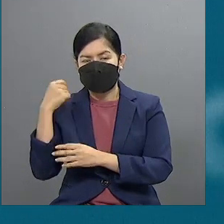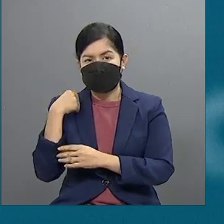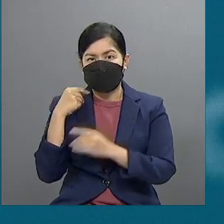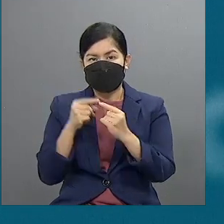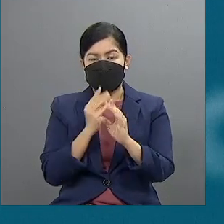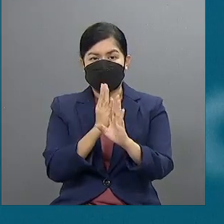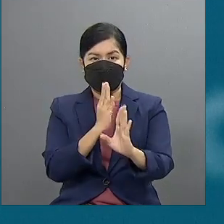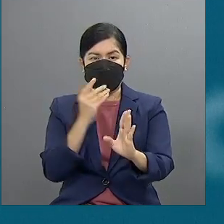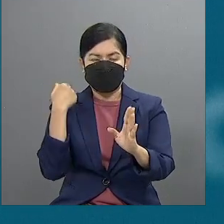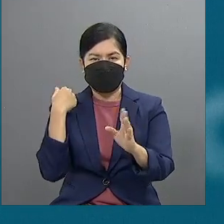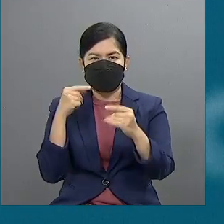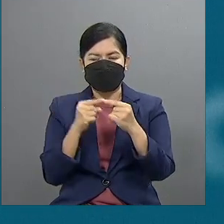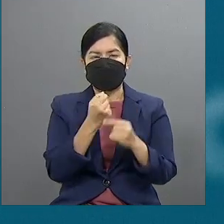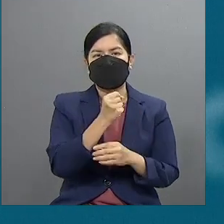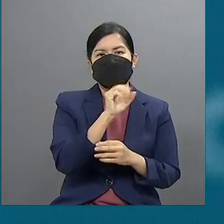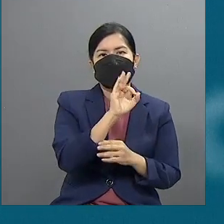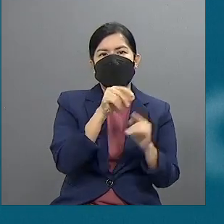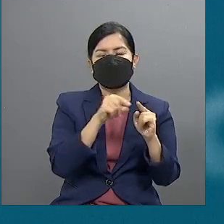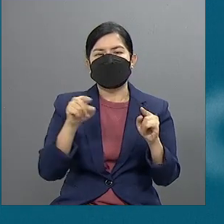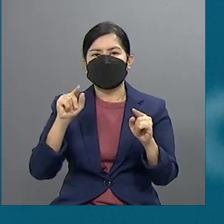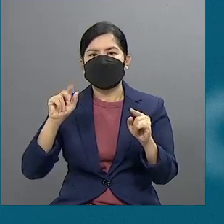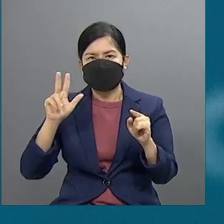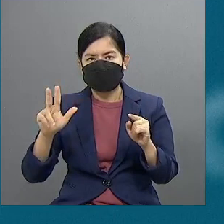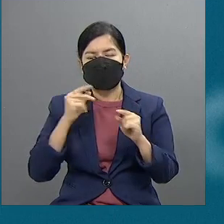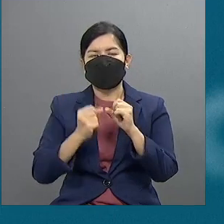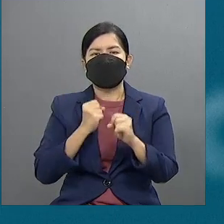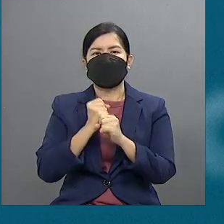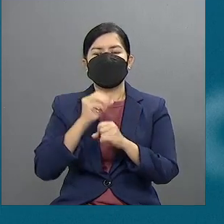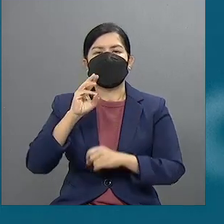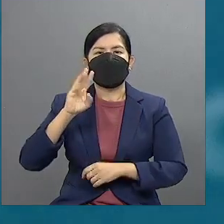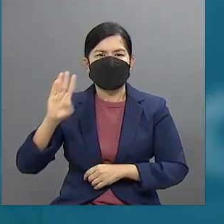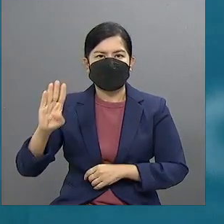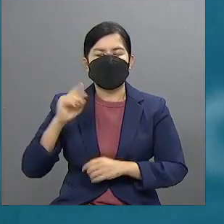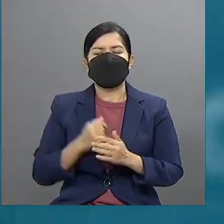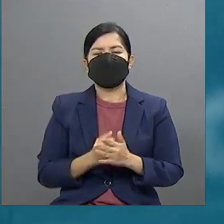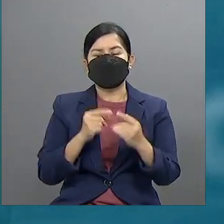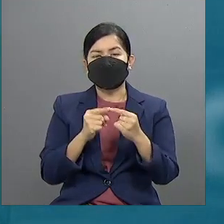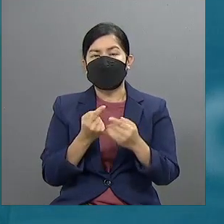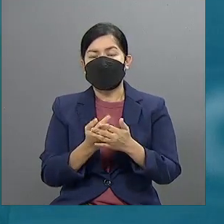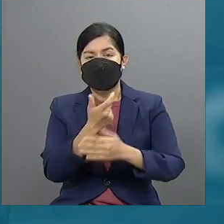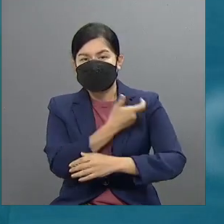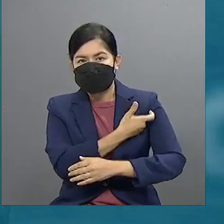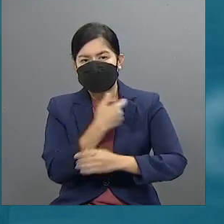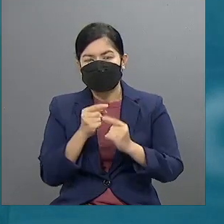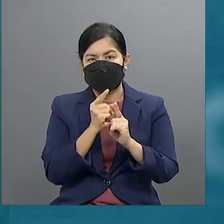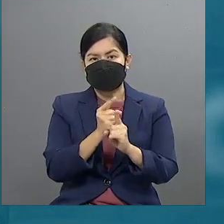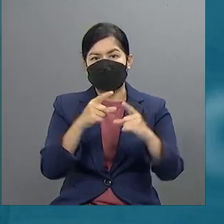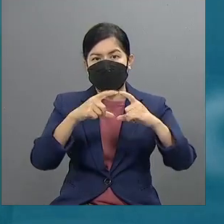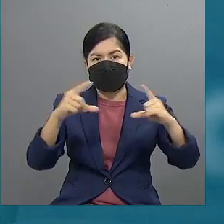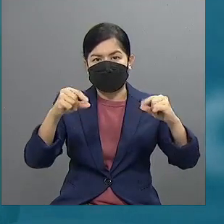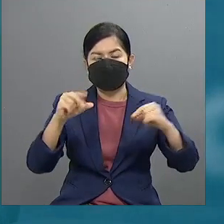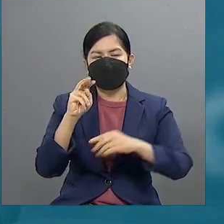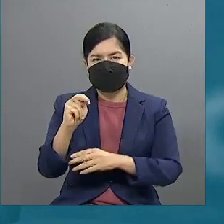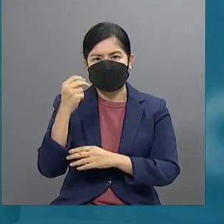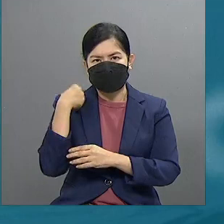ที่19ถึง23มิถุนายน2564เข้ารับวัคซีนตามคิวนัดใหม่ดังนี้ค่ะคิวฉีดเดิม19มิถุน